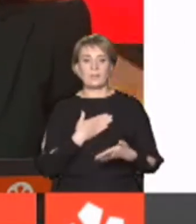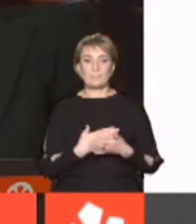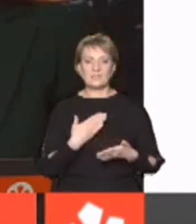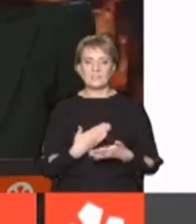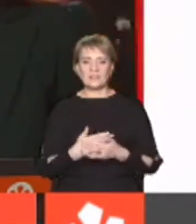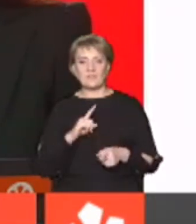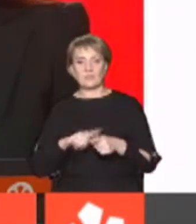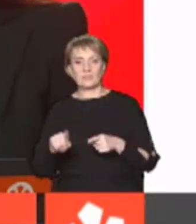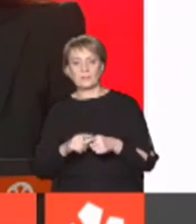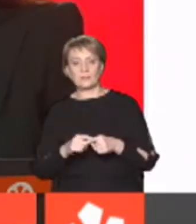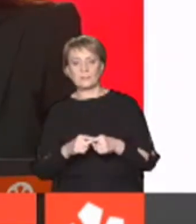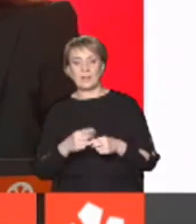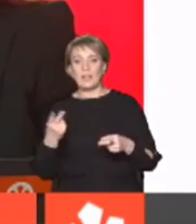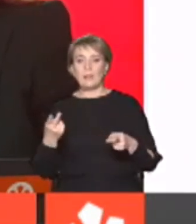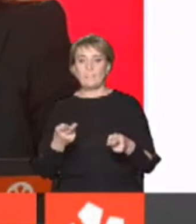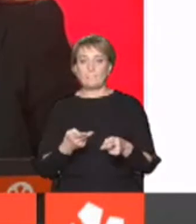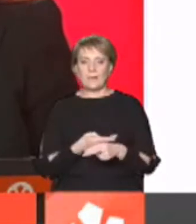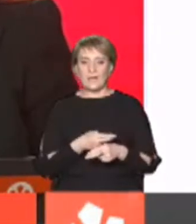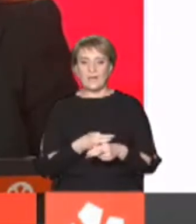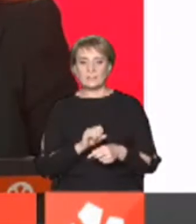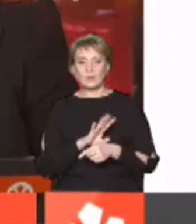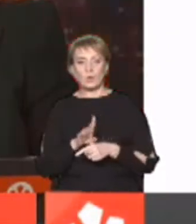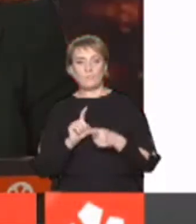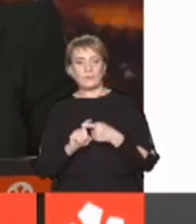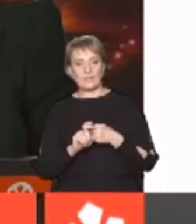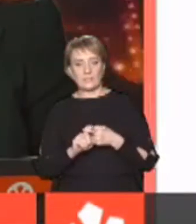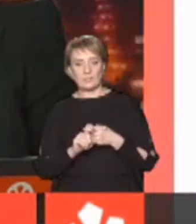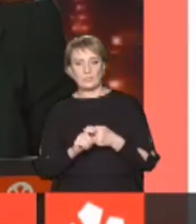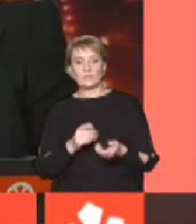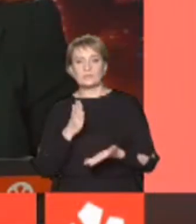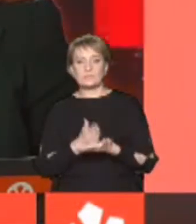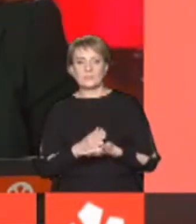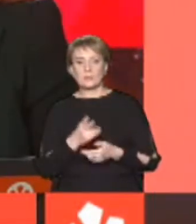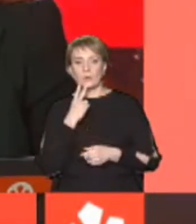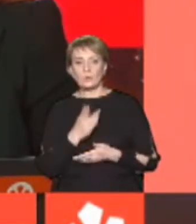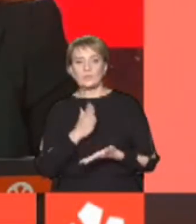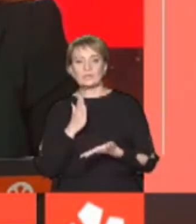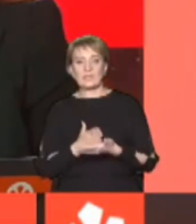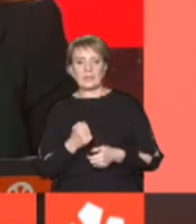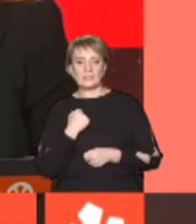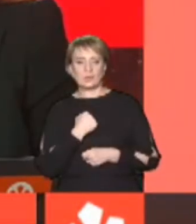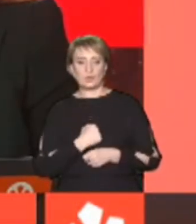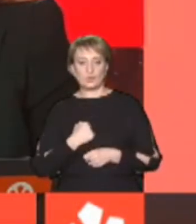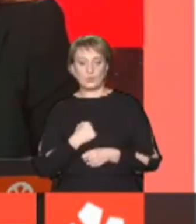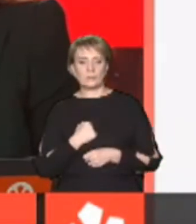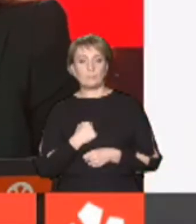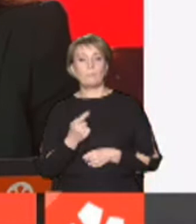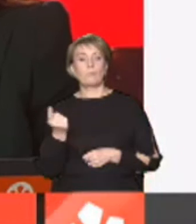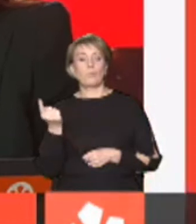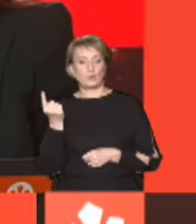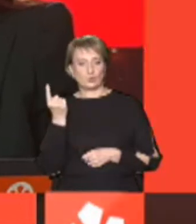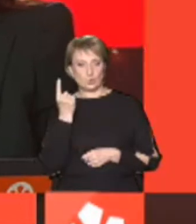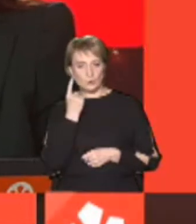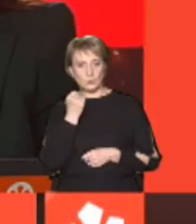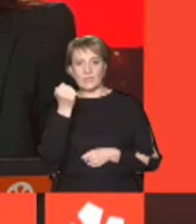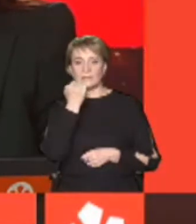з ковіду, ні без ковіду. І коли ковіду немає, куріння є абсолютним злом. Почули. Пасиві,